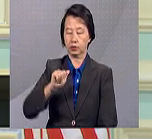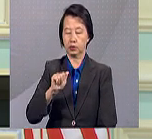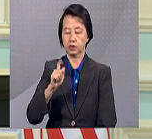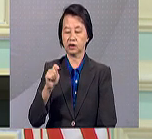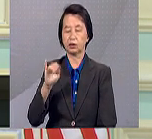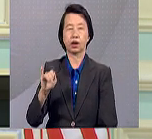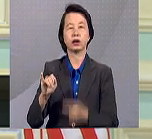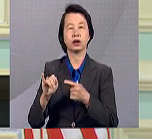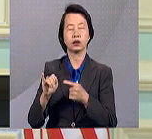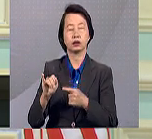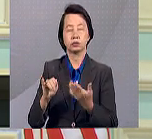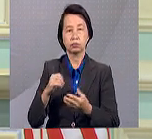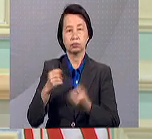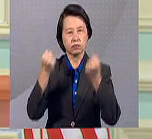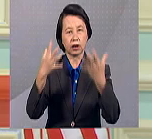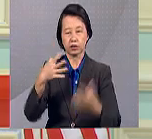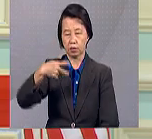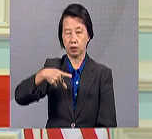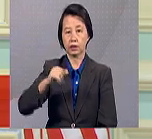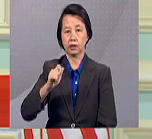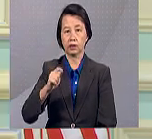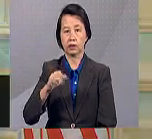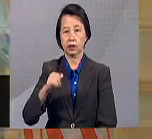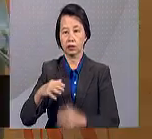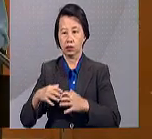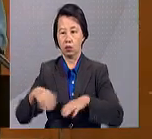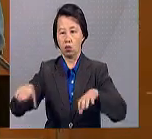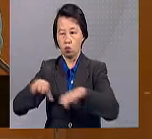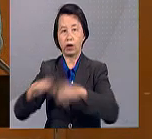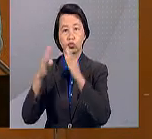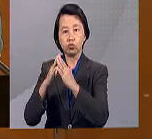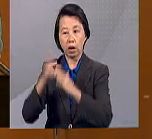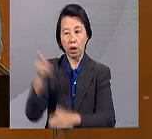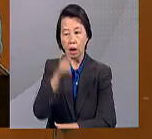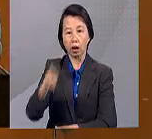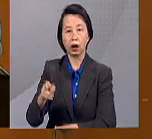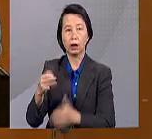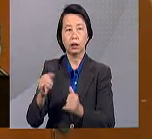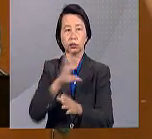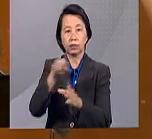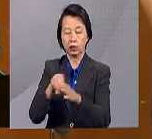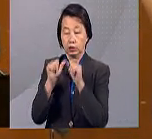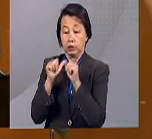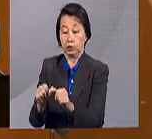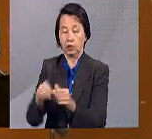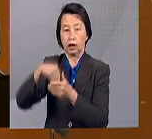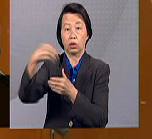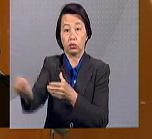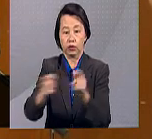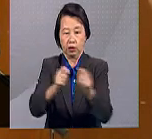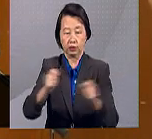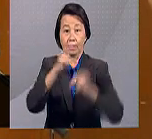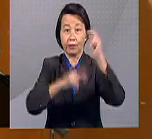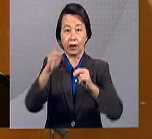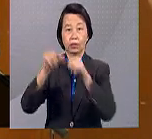Okey. Berikutan ramai parti yang mendirikan pendapatan secara haram di negara ini termasuk tinggal di luar tapak